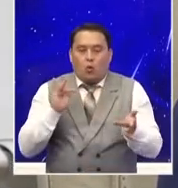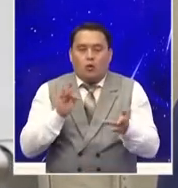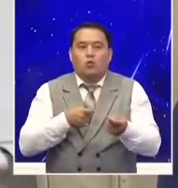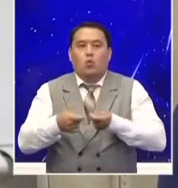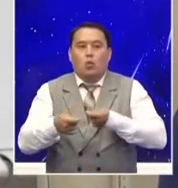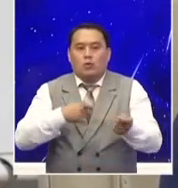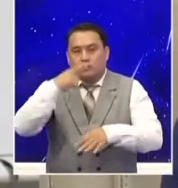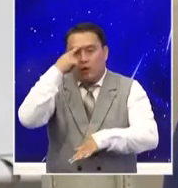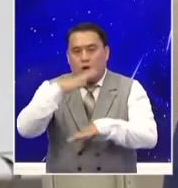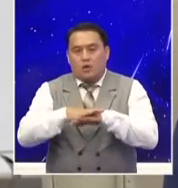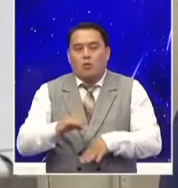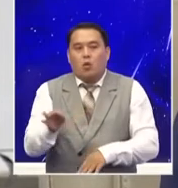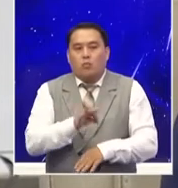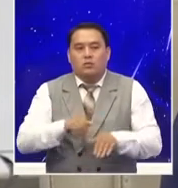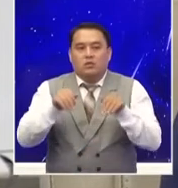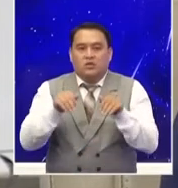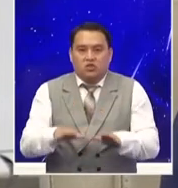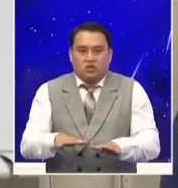Правительством и акимом области принято решение